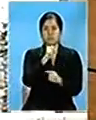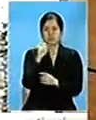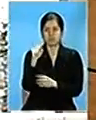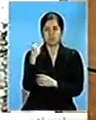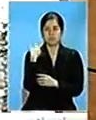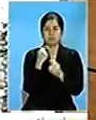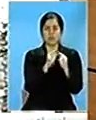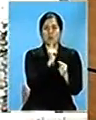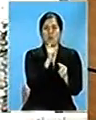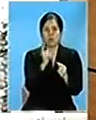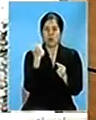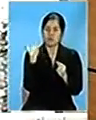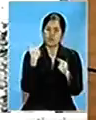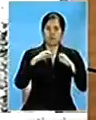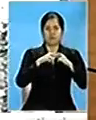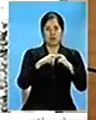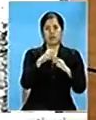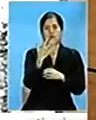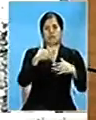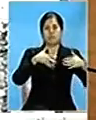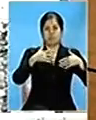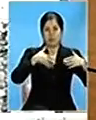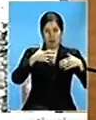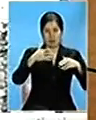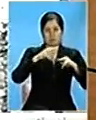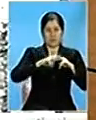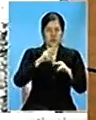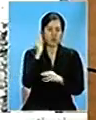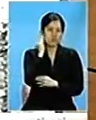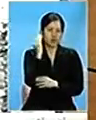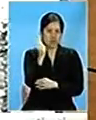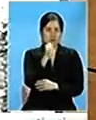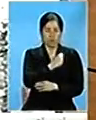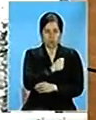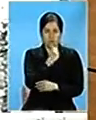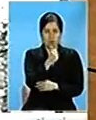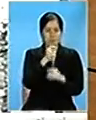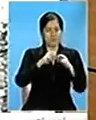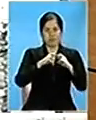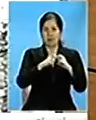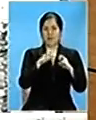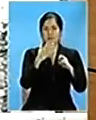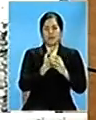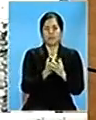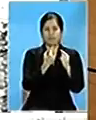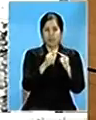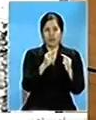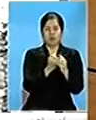ไปบ้างในสภาแห่งนี้ไม่ขัดข้องครับนั่งฟังได้ด้วยความอดทนครับไม่มีปัญหาแต่ว่าสิ่งที่